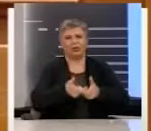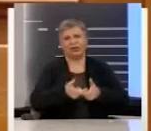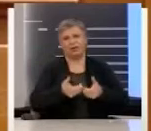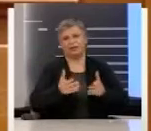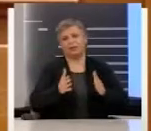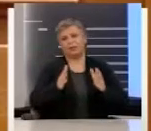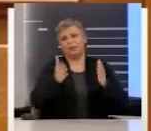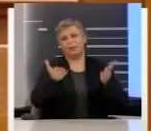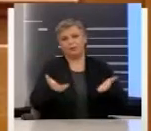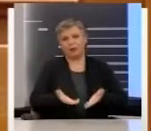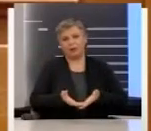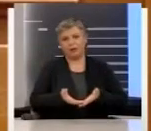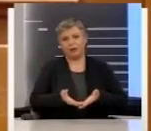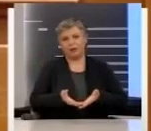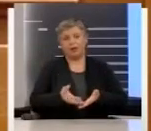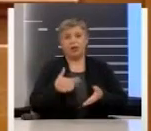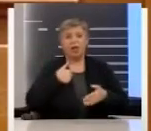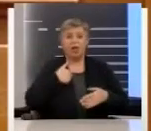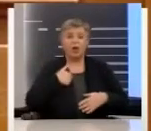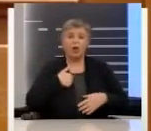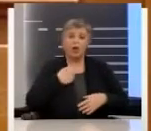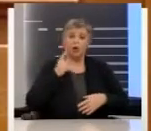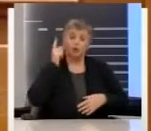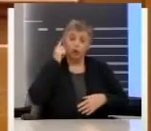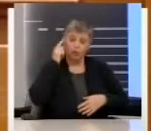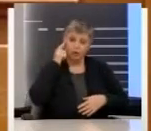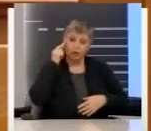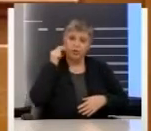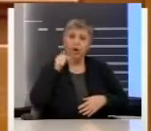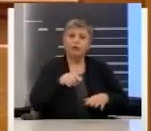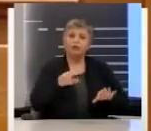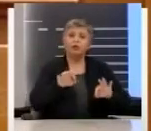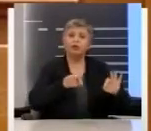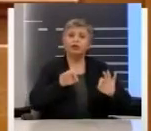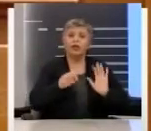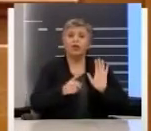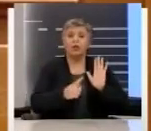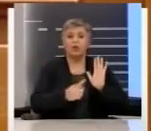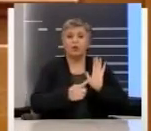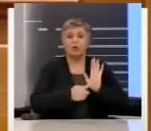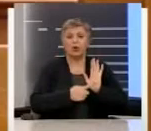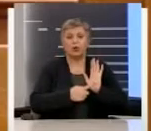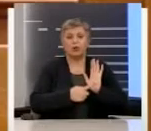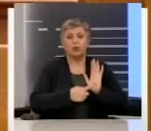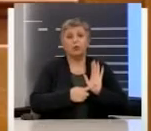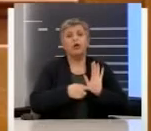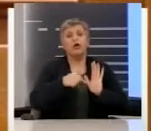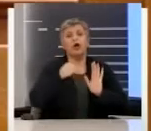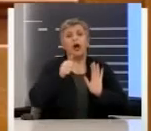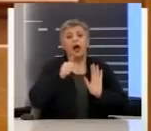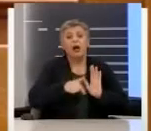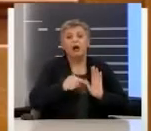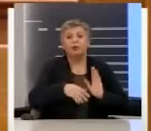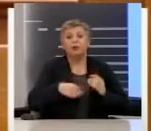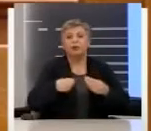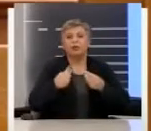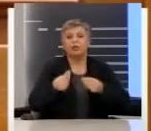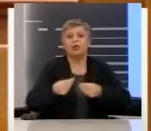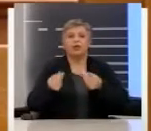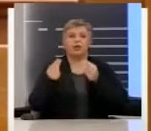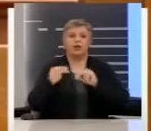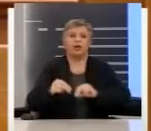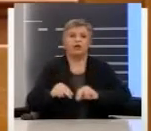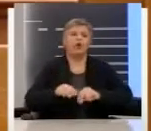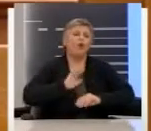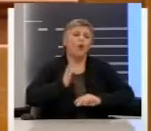έννοια νομίζω ότι αυτό το νομοσχέδιο έρχεται, και τέλειωσα κύριε Πρόεδρε, να απαντήσει όσο τρόπο